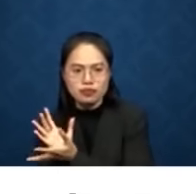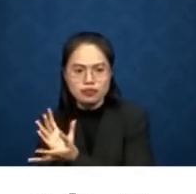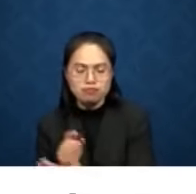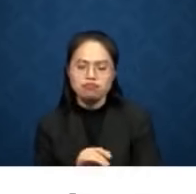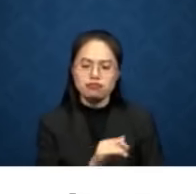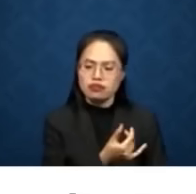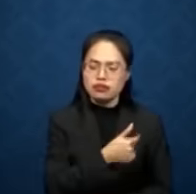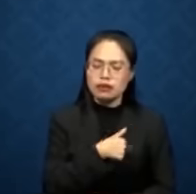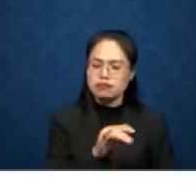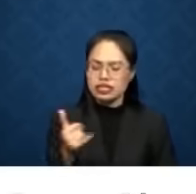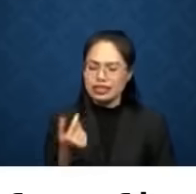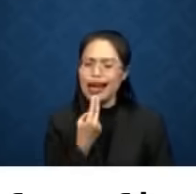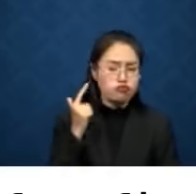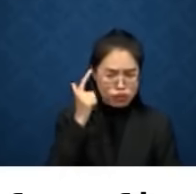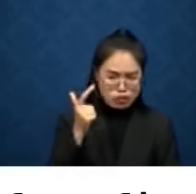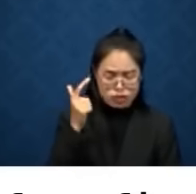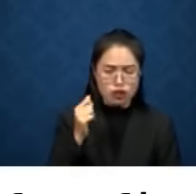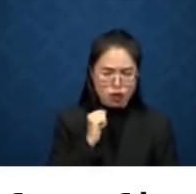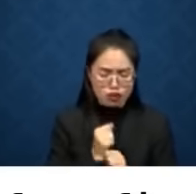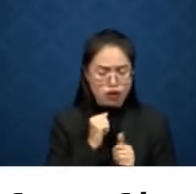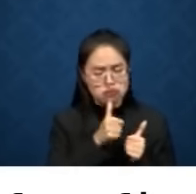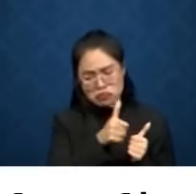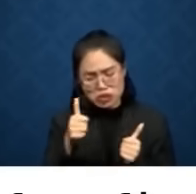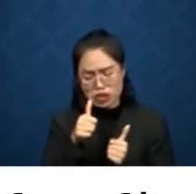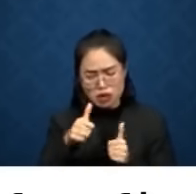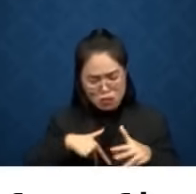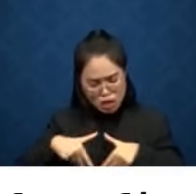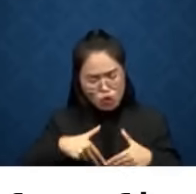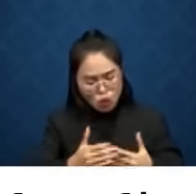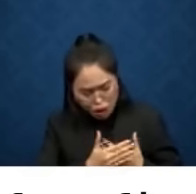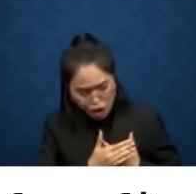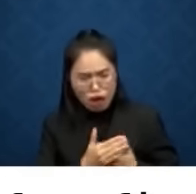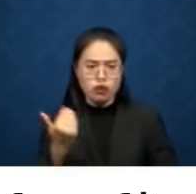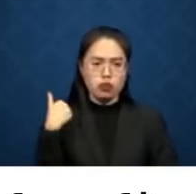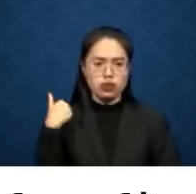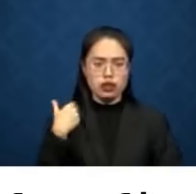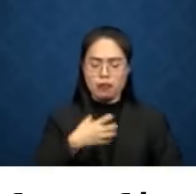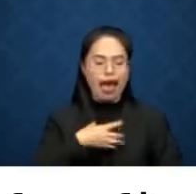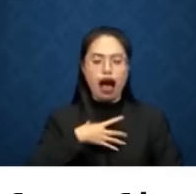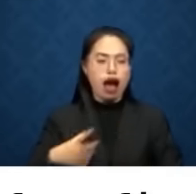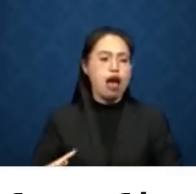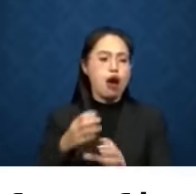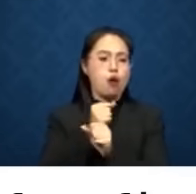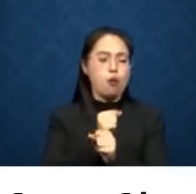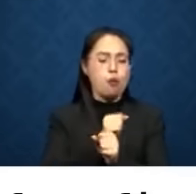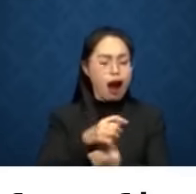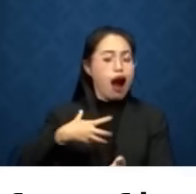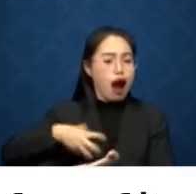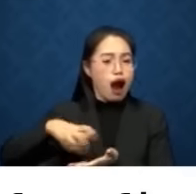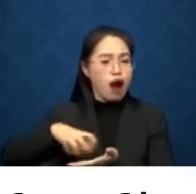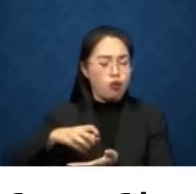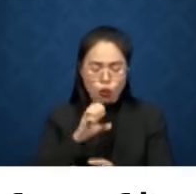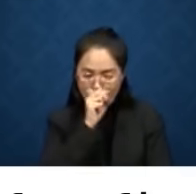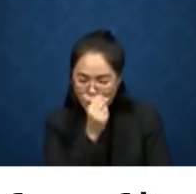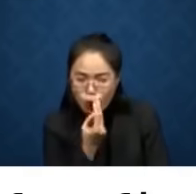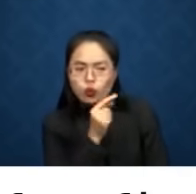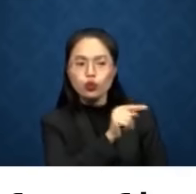อาจจะมองท่านอดีตนายกทักษิณอีกแบบหนึ่งดังนั้นผมอยากให้ดูอย่าไม่ไปสรุปทั้งหมดอยากจะดูแต่ละเคสด้วยอันนี้ก็เป็น